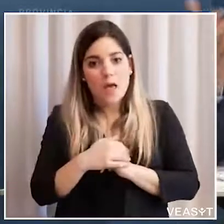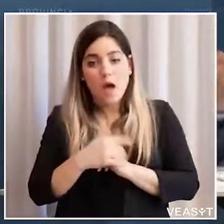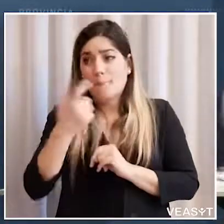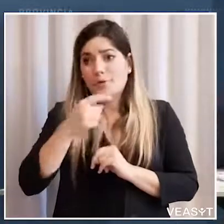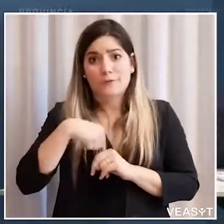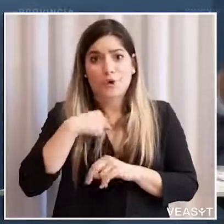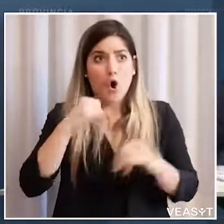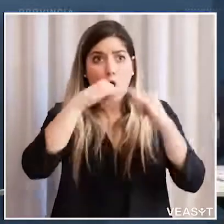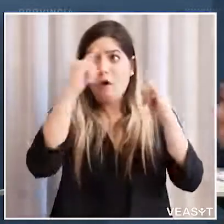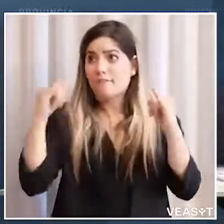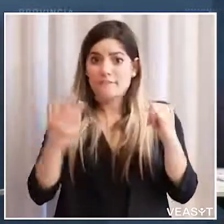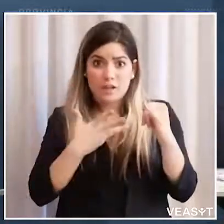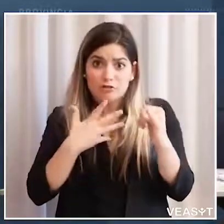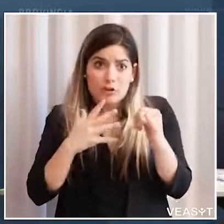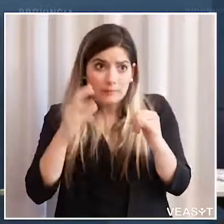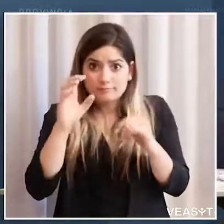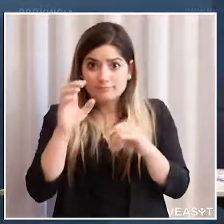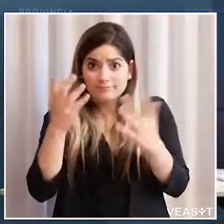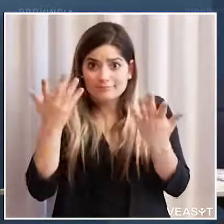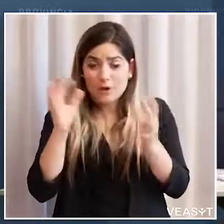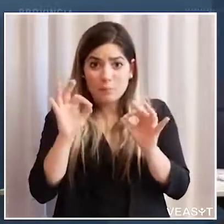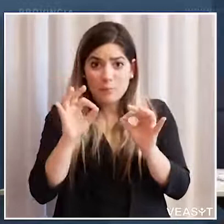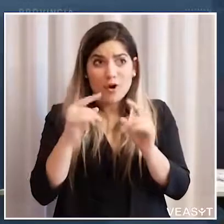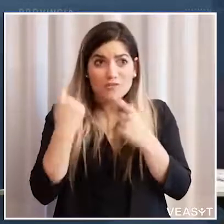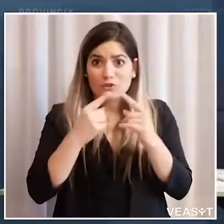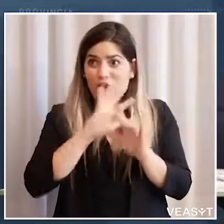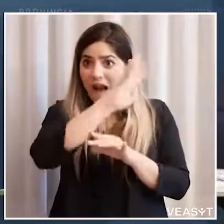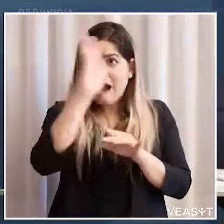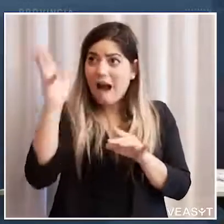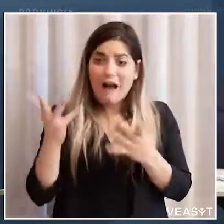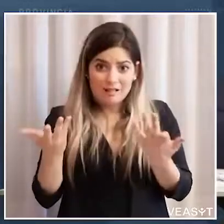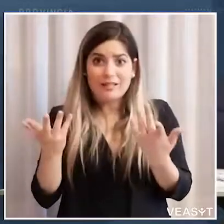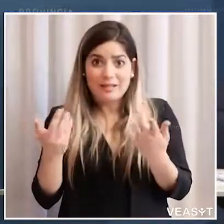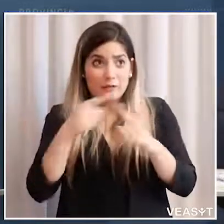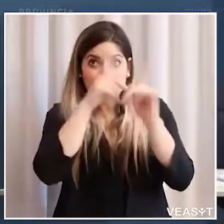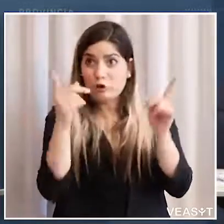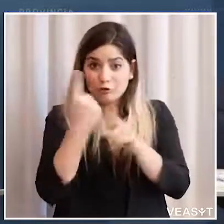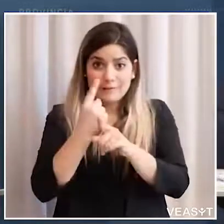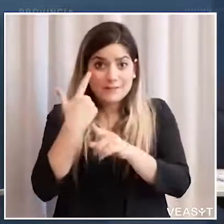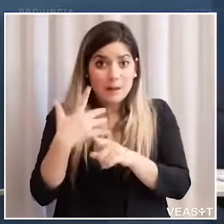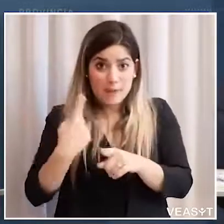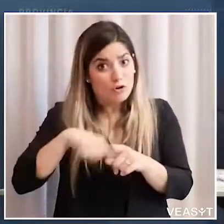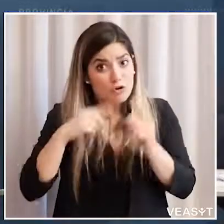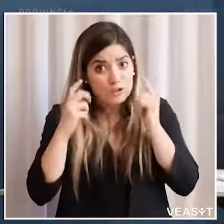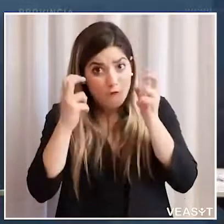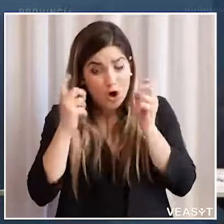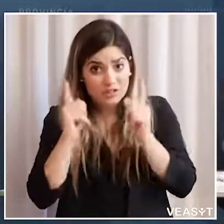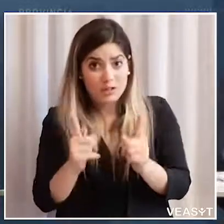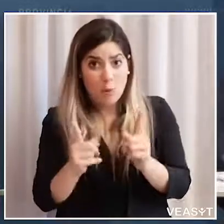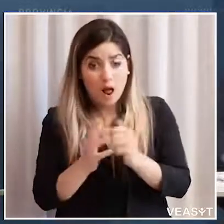al confinante tanti altri paesi anche importante che anche esperti di quelle realtà sappiano cosa facciamo gli